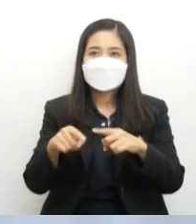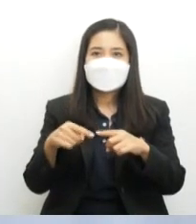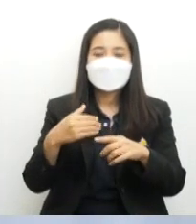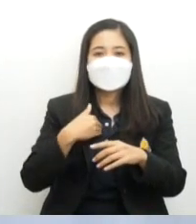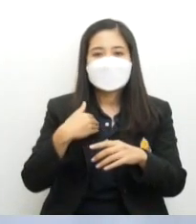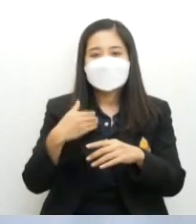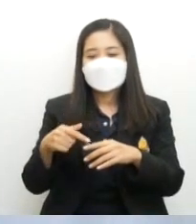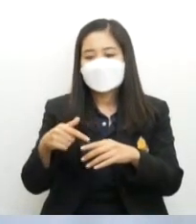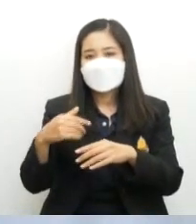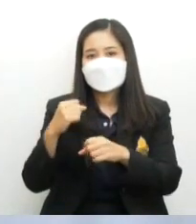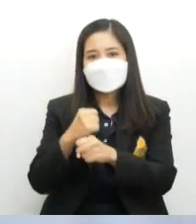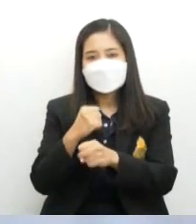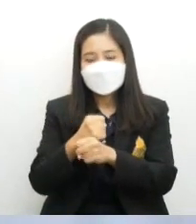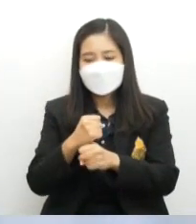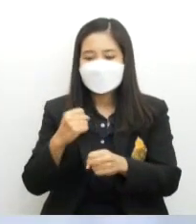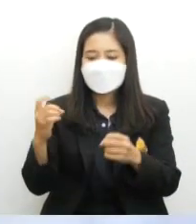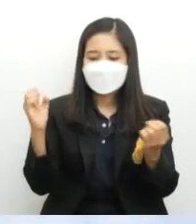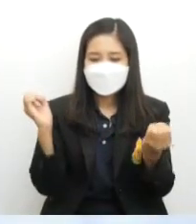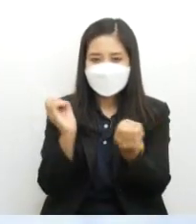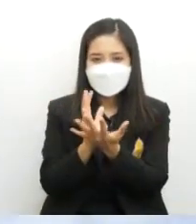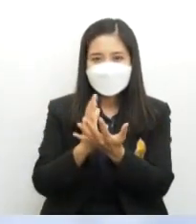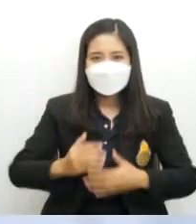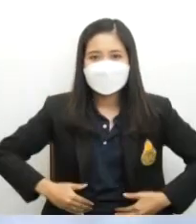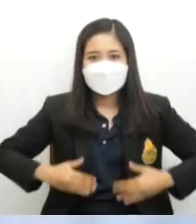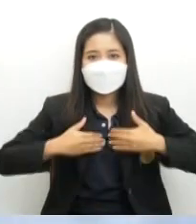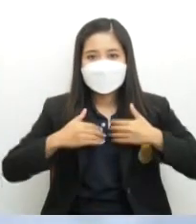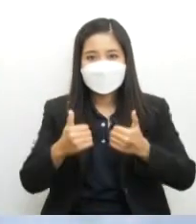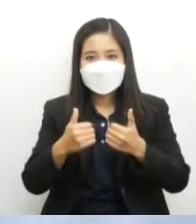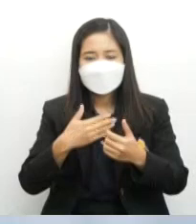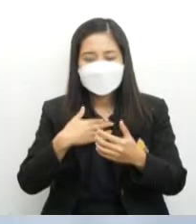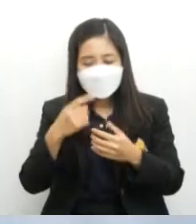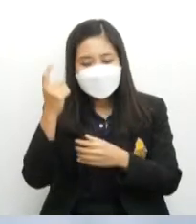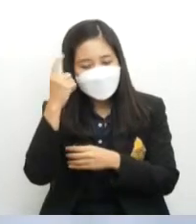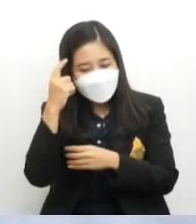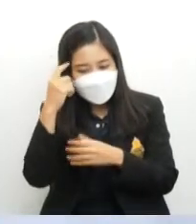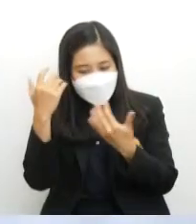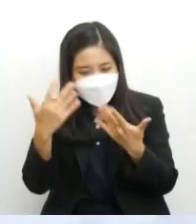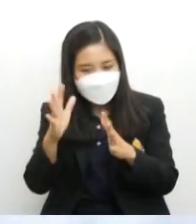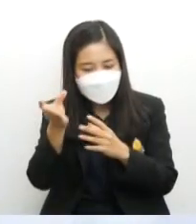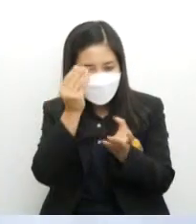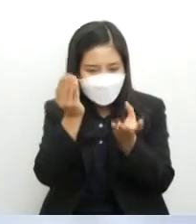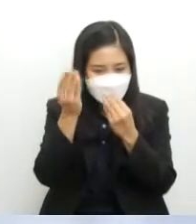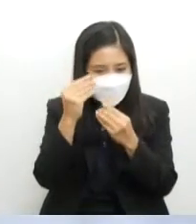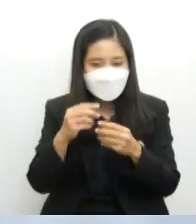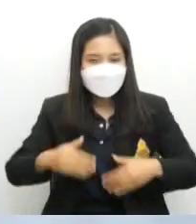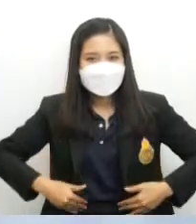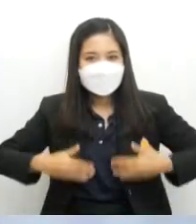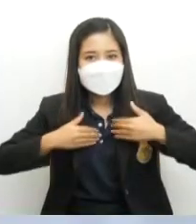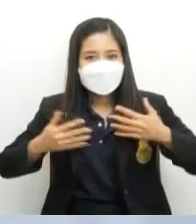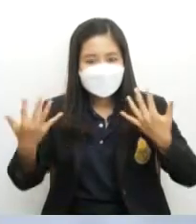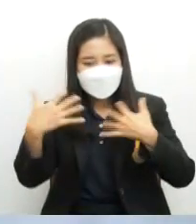าคือสิ่งที่มาทำร้ายชีวิตเราได้ดังนั้นวันนี้เราเรียนรู้ที่จะอยู่กับโควิดมา2ปีมันก็จะมีภาพทั้ง